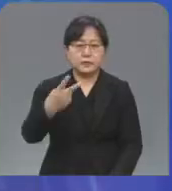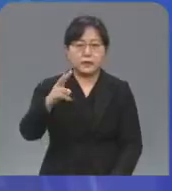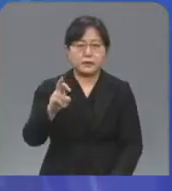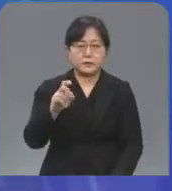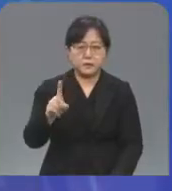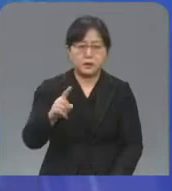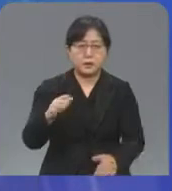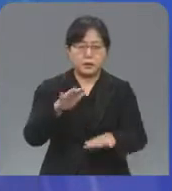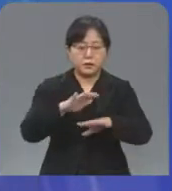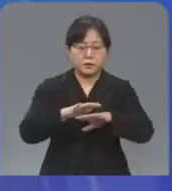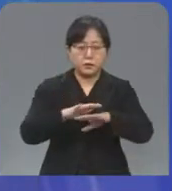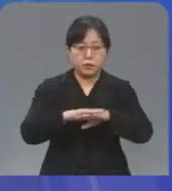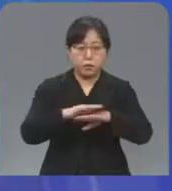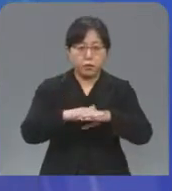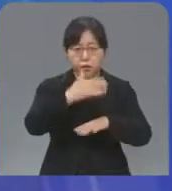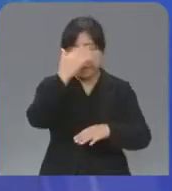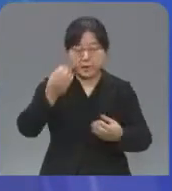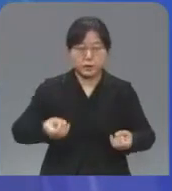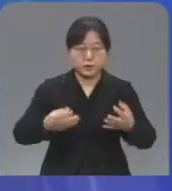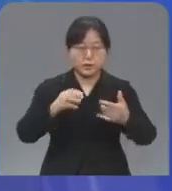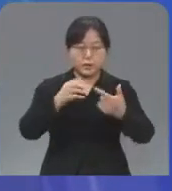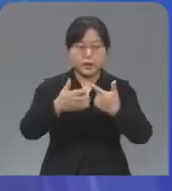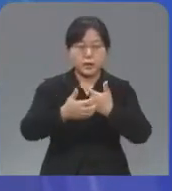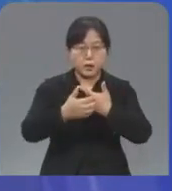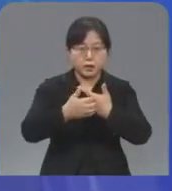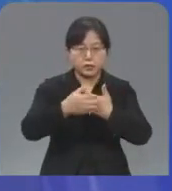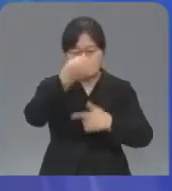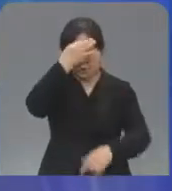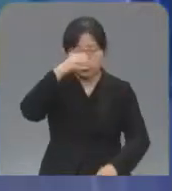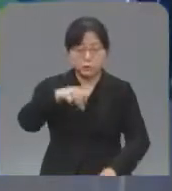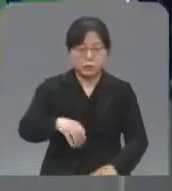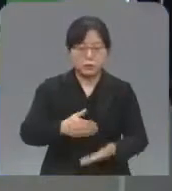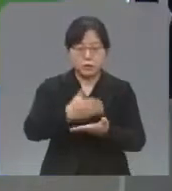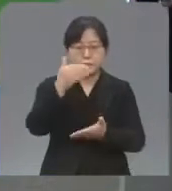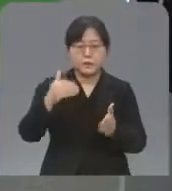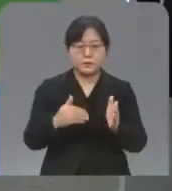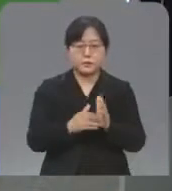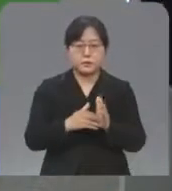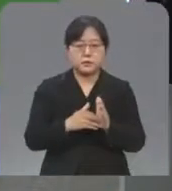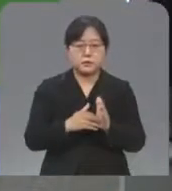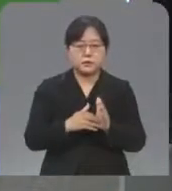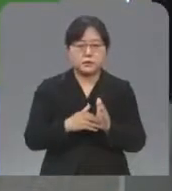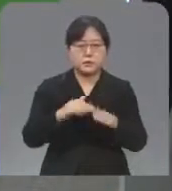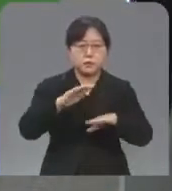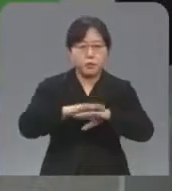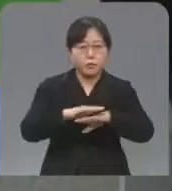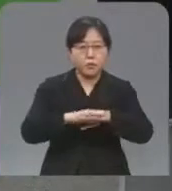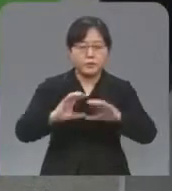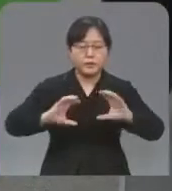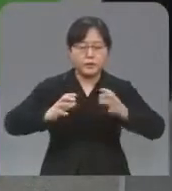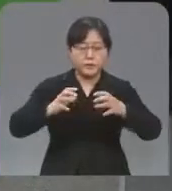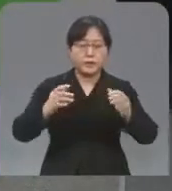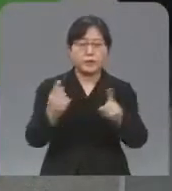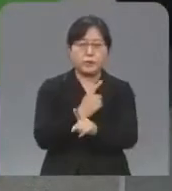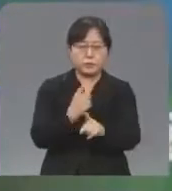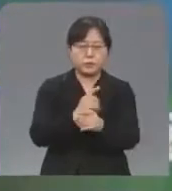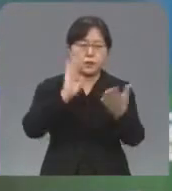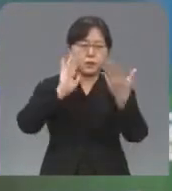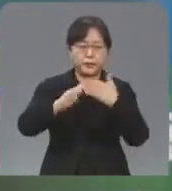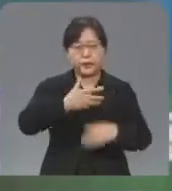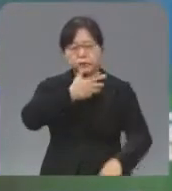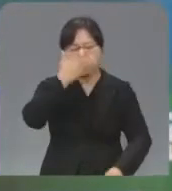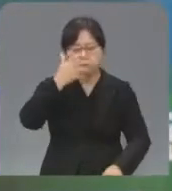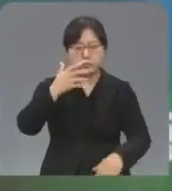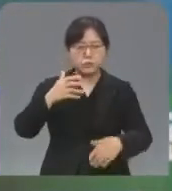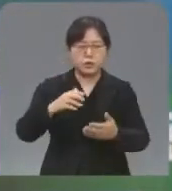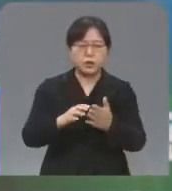2021 국제농업박람회가 어제 나주 전남농업기술원 일원에서 개막했습니다. 농업이 세상을 바꾼다, 미래를 꿈꾸는